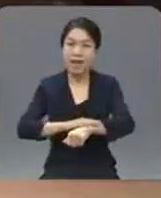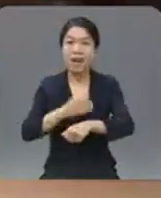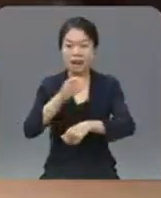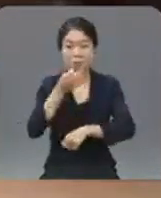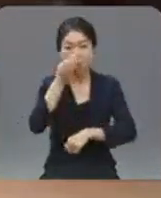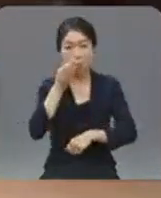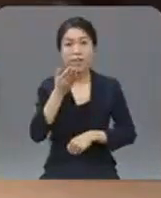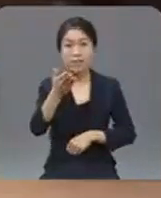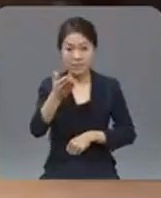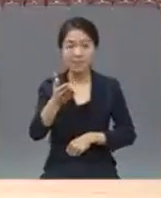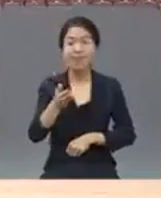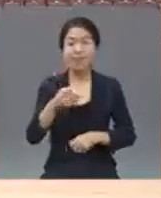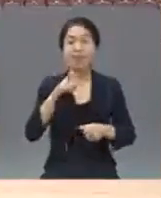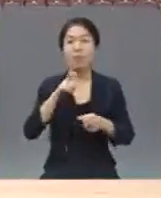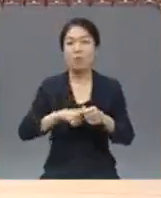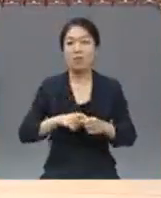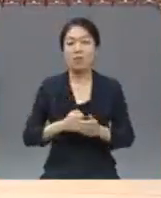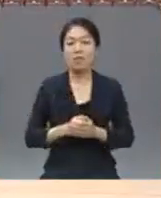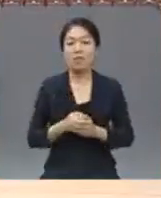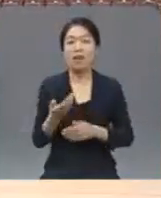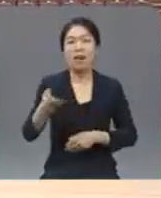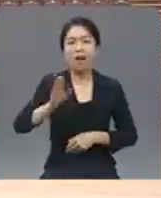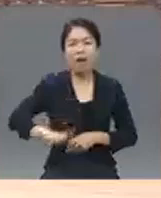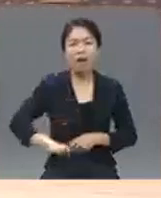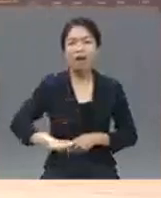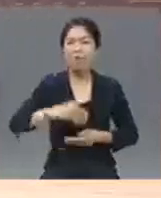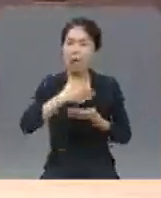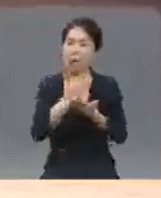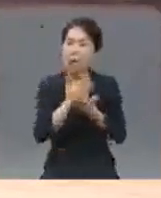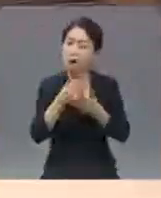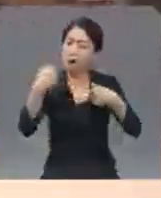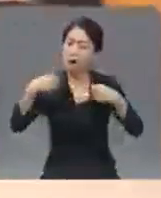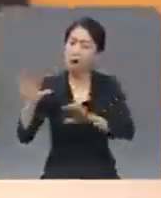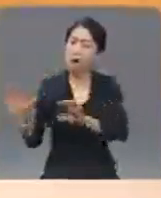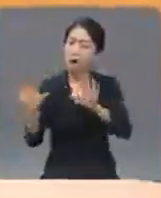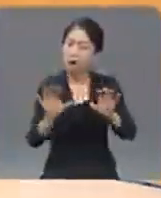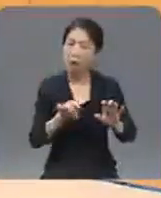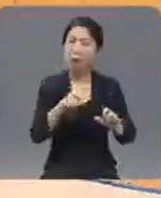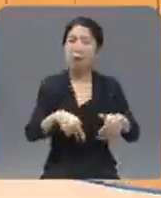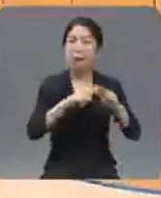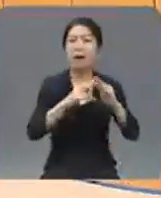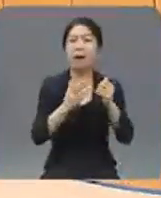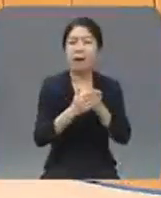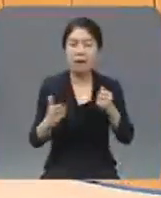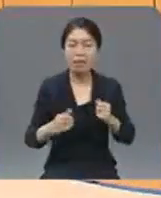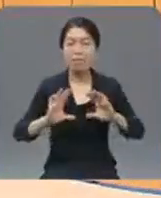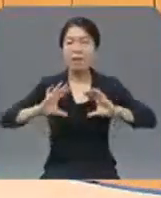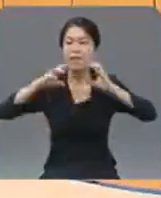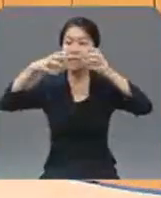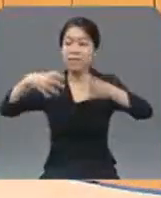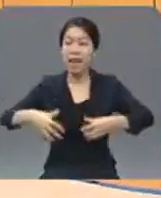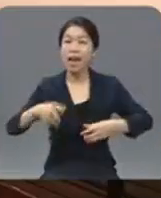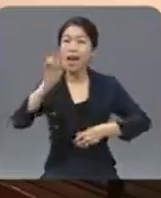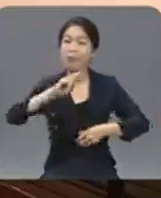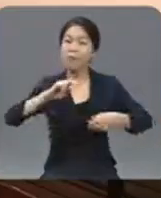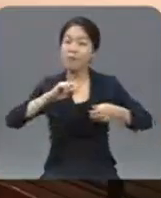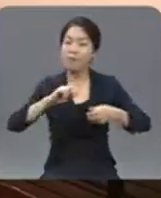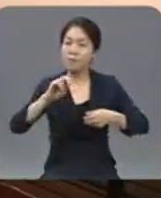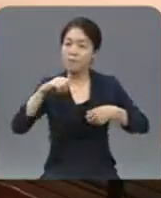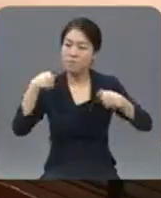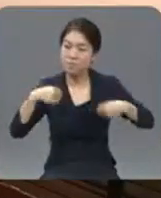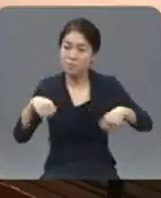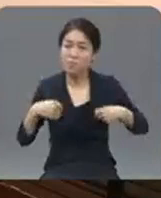거 그게 가장 큰 것이고요 그러나 여러 종류의 공연을 선보이는 다목적 시설이다 보니 세계적인 뮤지컬이나 대형